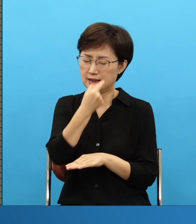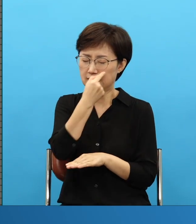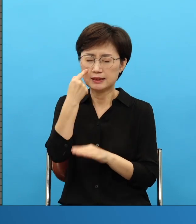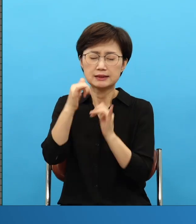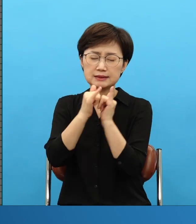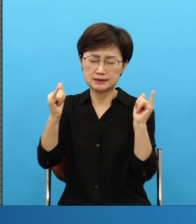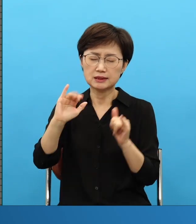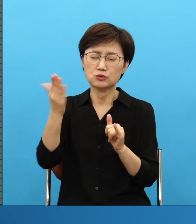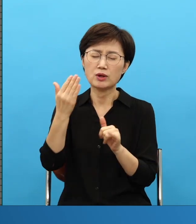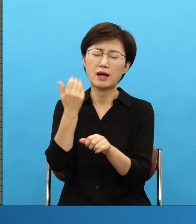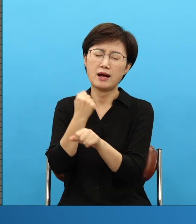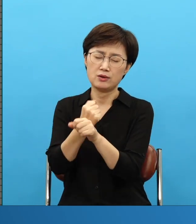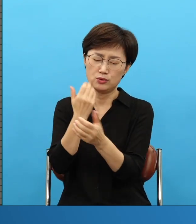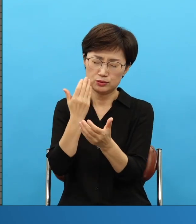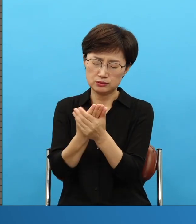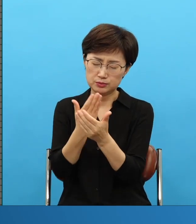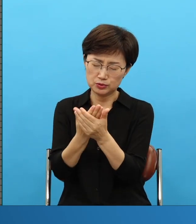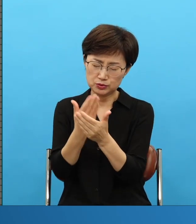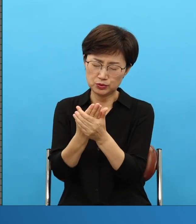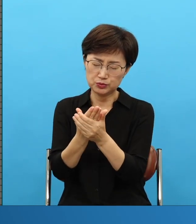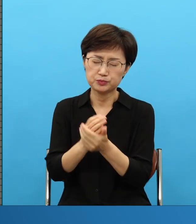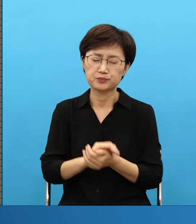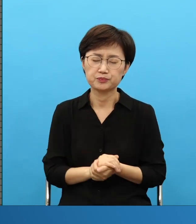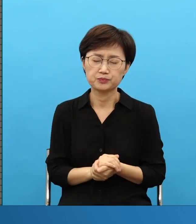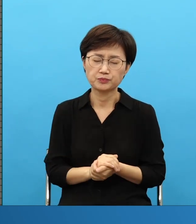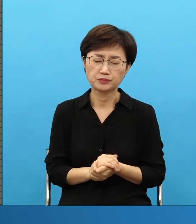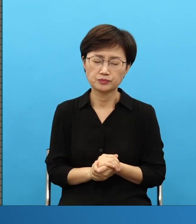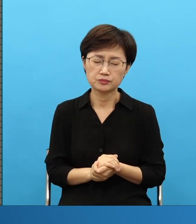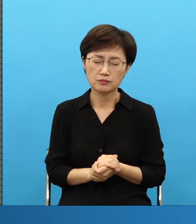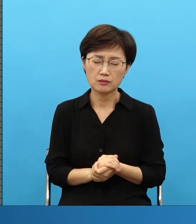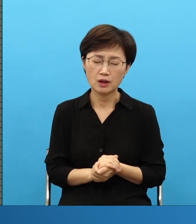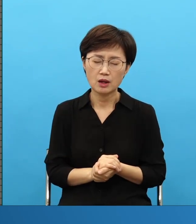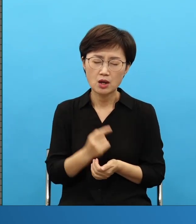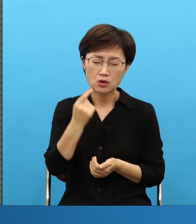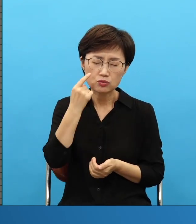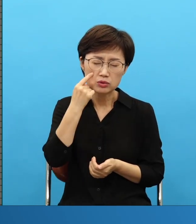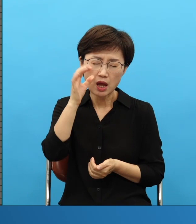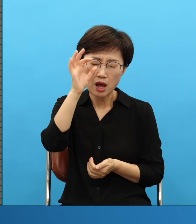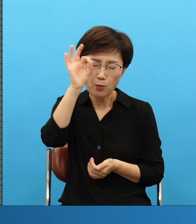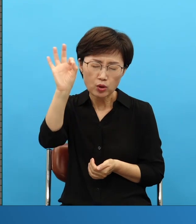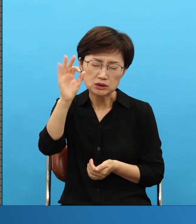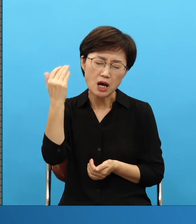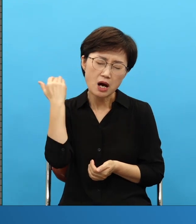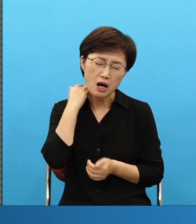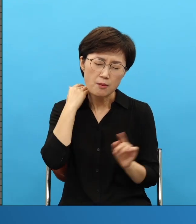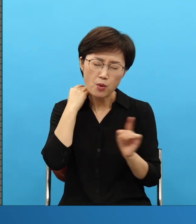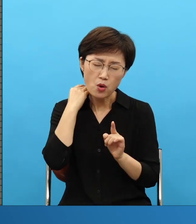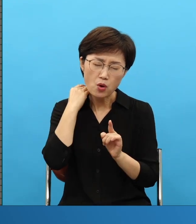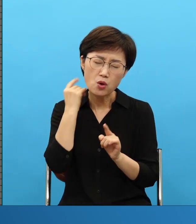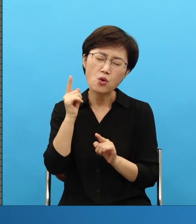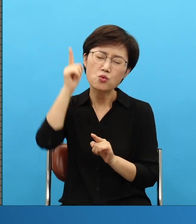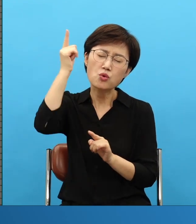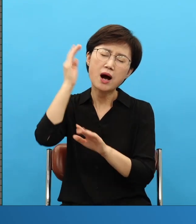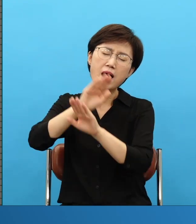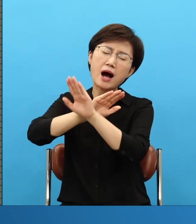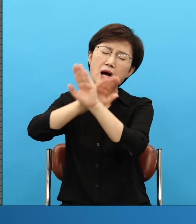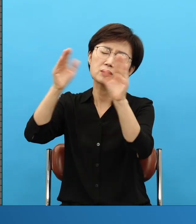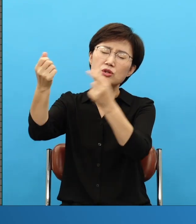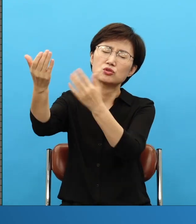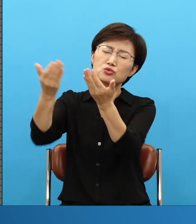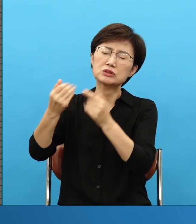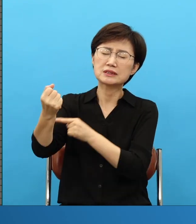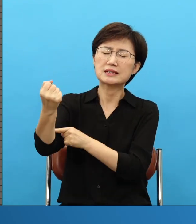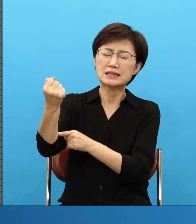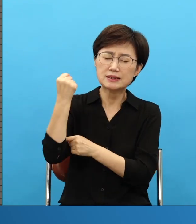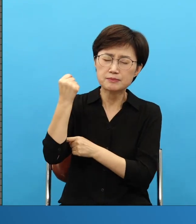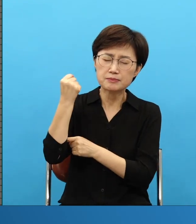life's platform so that we can stand as witnesses in the field. 눈에 안 보이는 위에서 주신 헤븐리 파워, 스로니 파워, 이터널